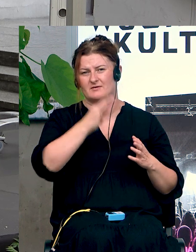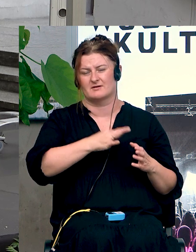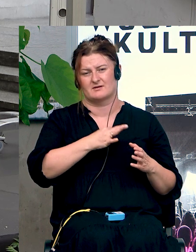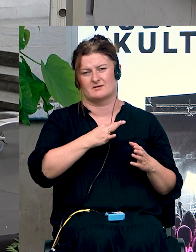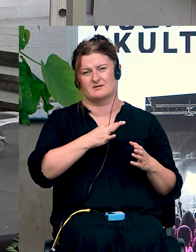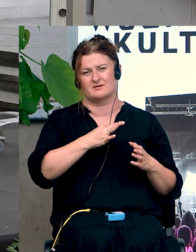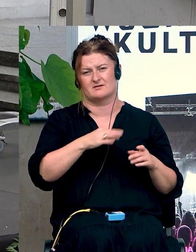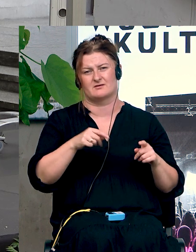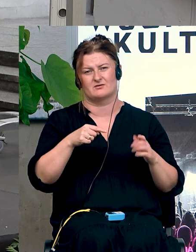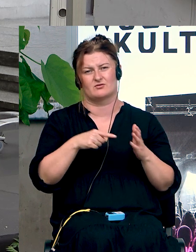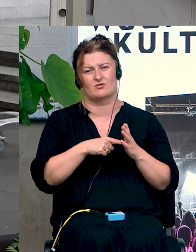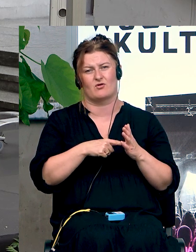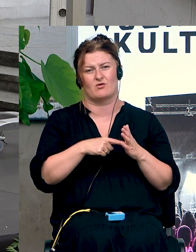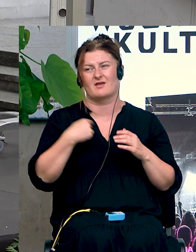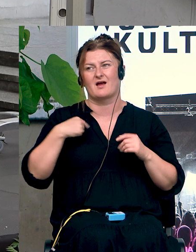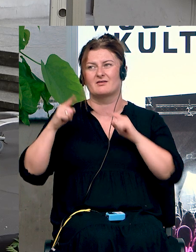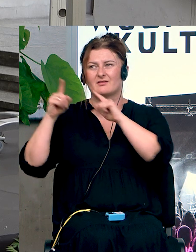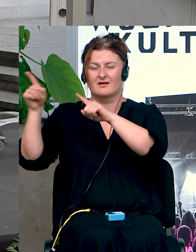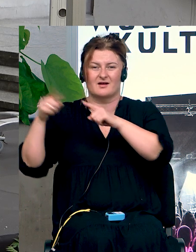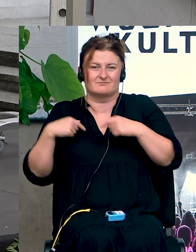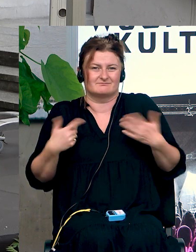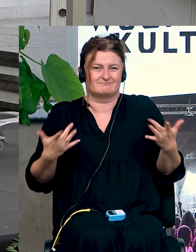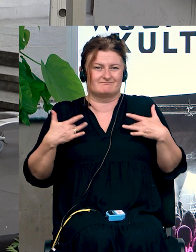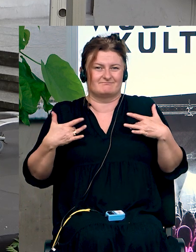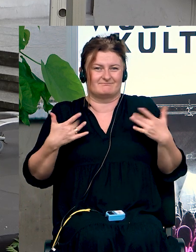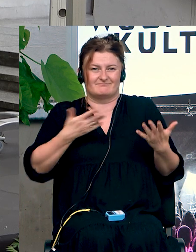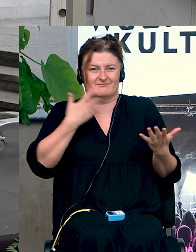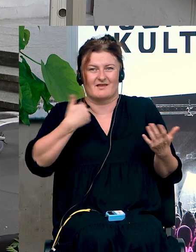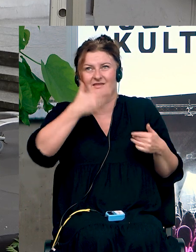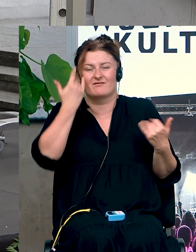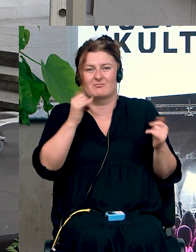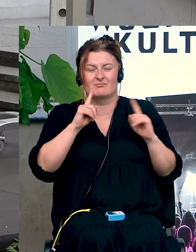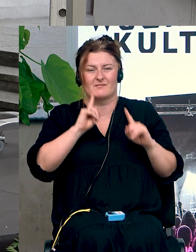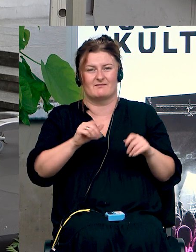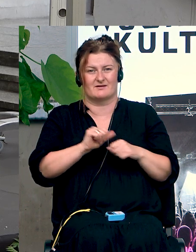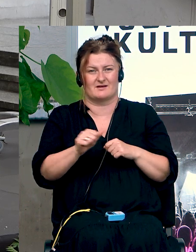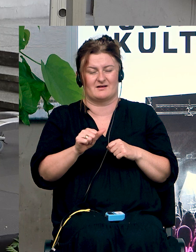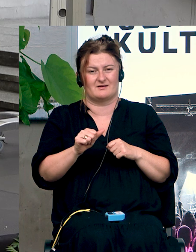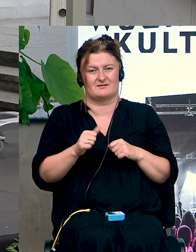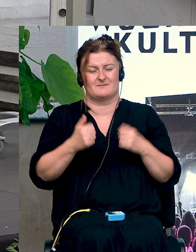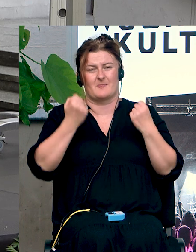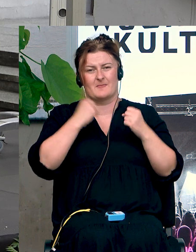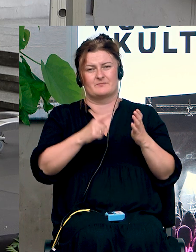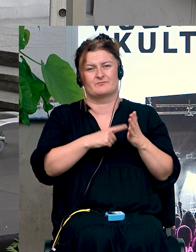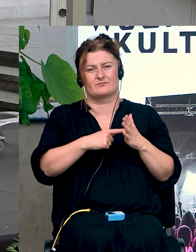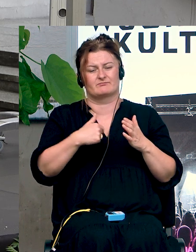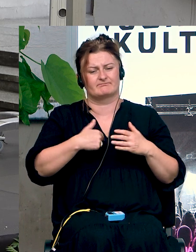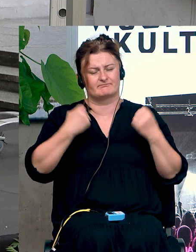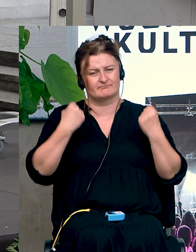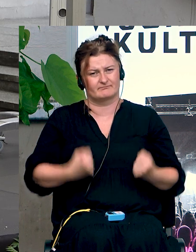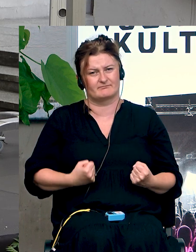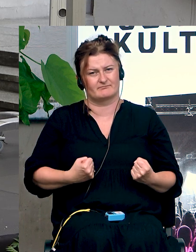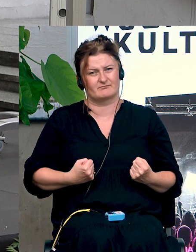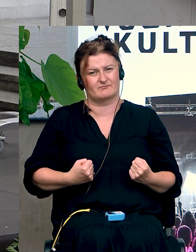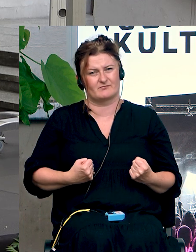Я не переживаю цього. І дуже часто буває складно відчути щось, про що